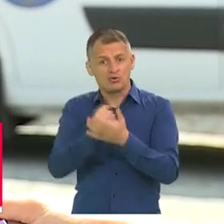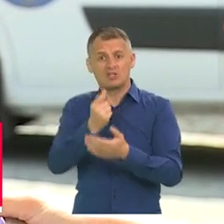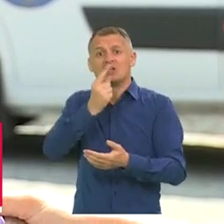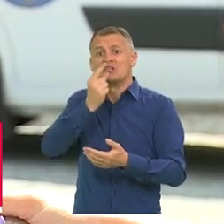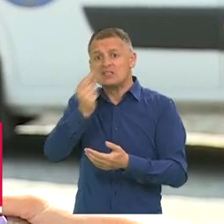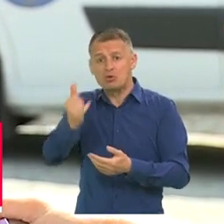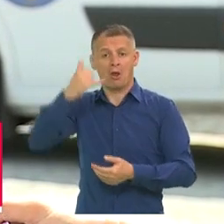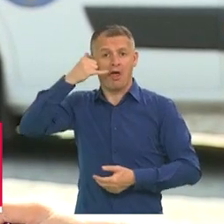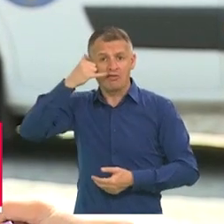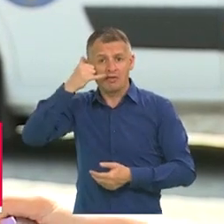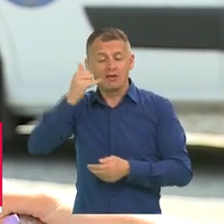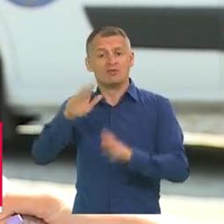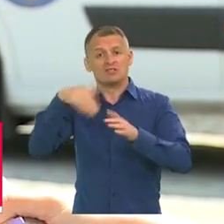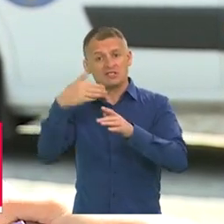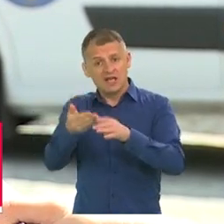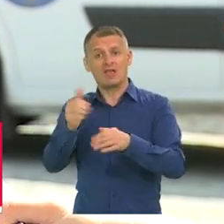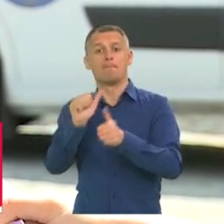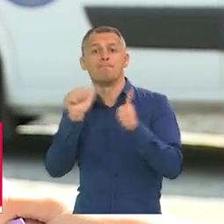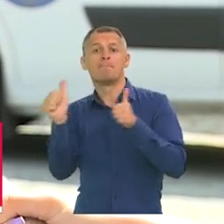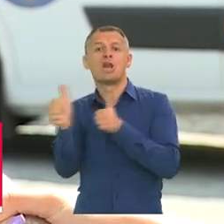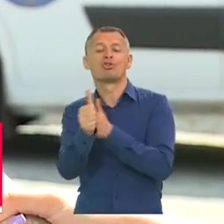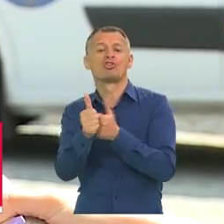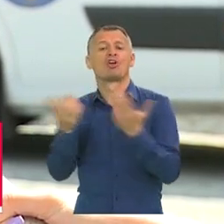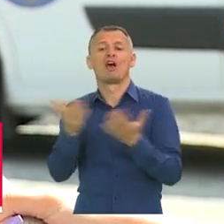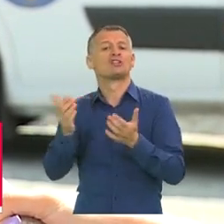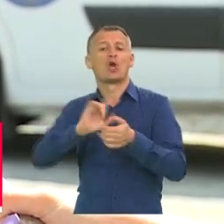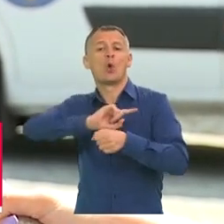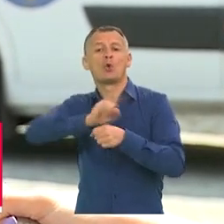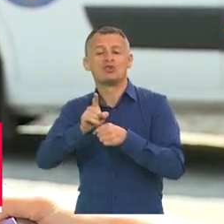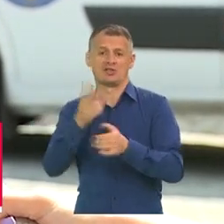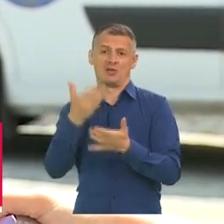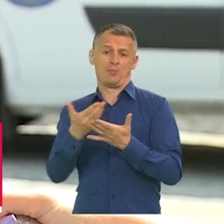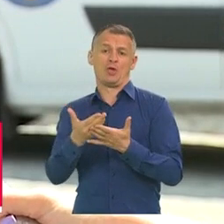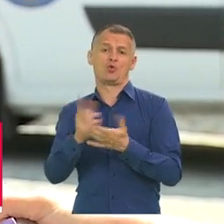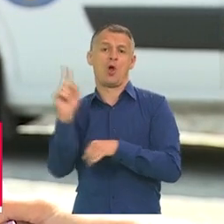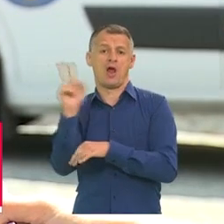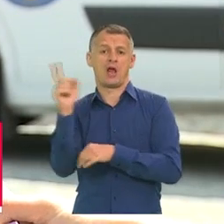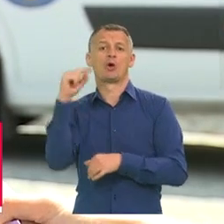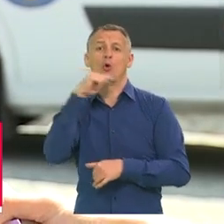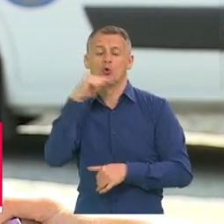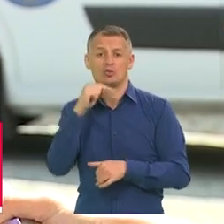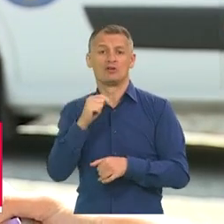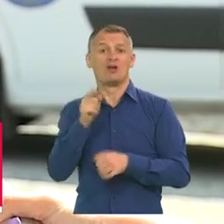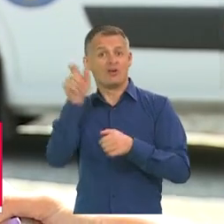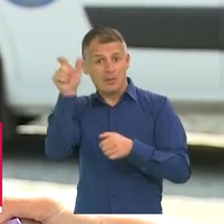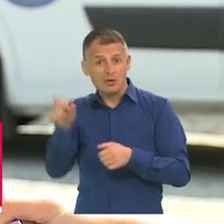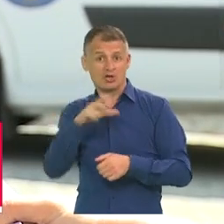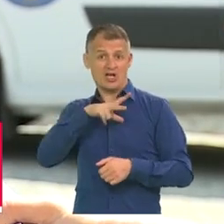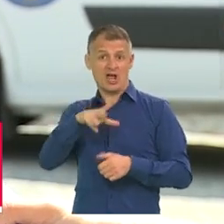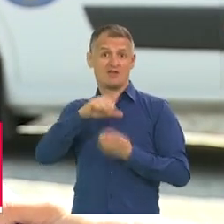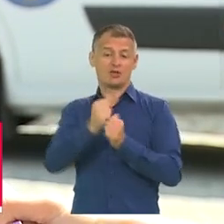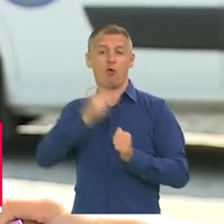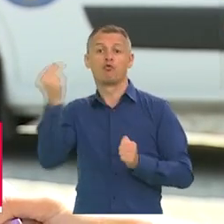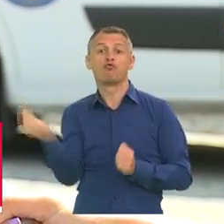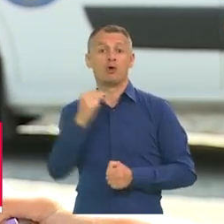răspundă, prioritizând și protejând urgența de cod roșu, acele cazuri grave și foarte grave, iar